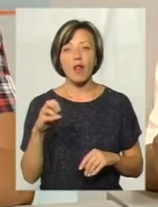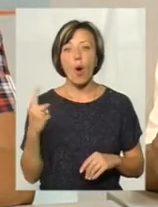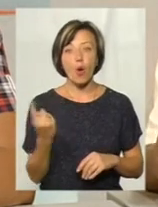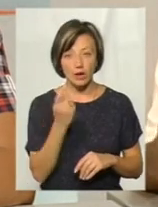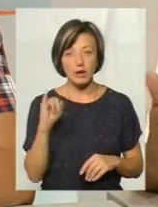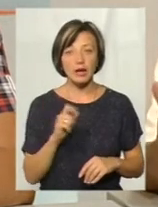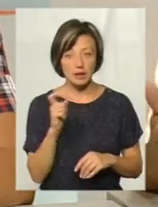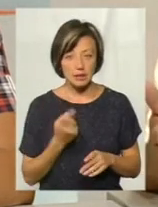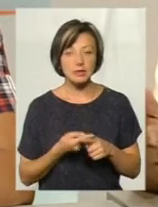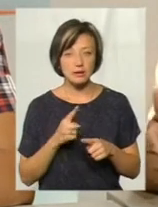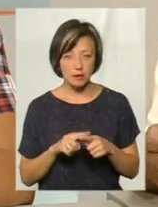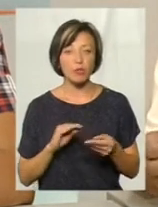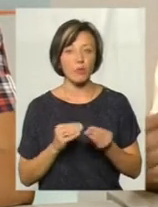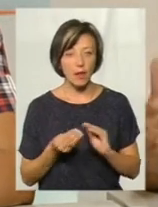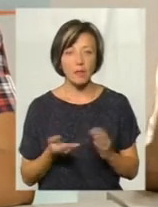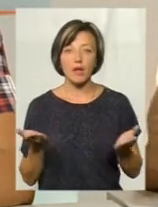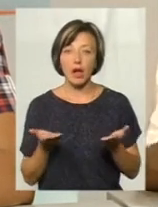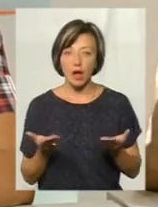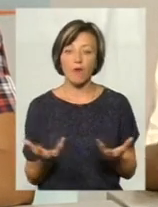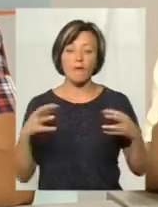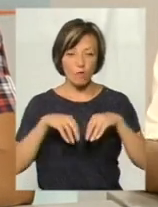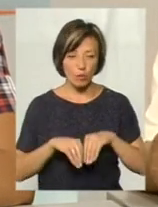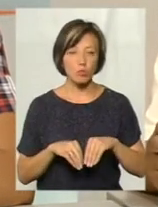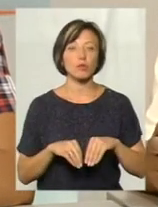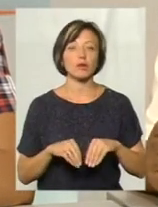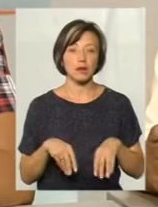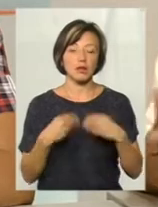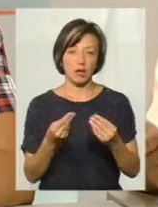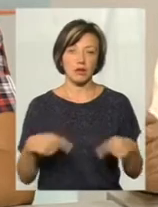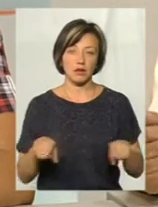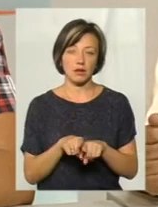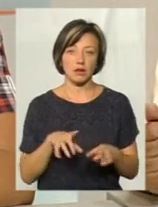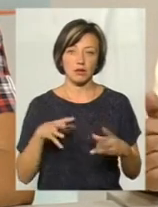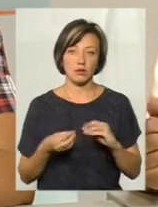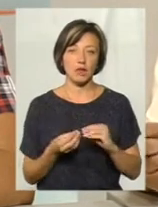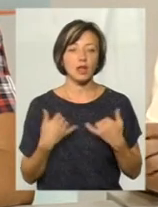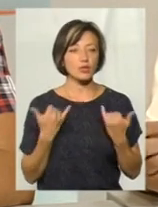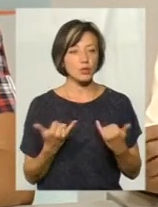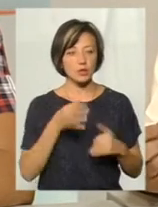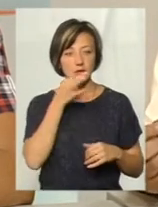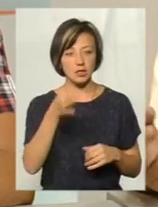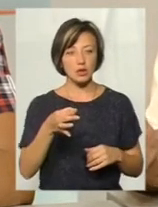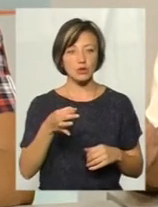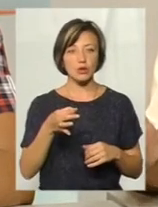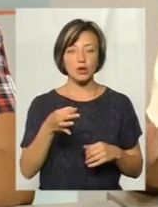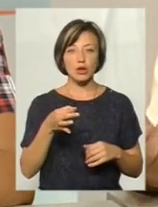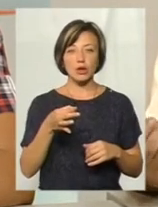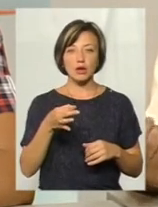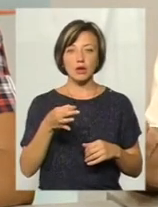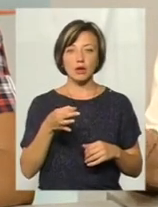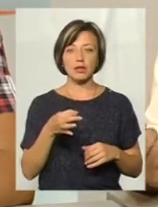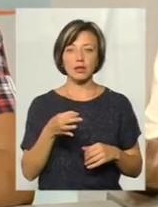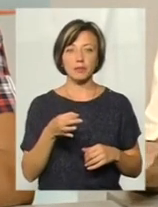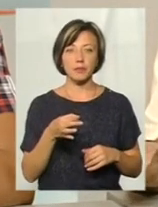одна із. Це одна із тих проблем, яка вкупі дала Все, я сьогодні скажу, що кисень там, органіка